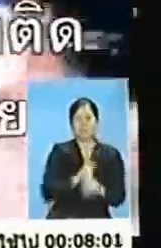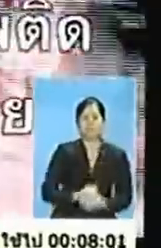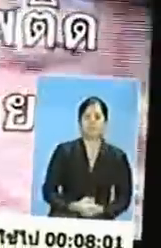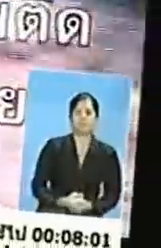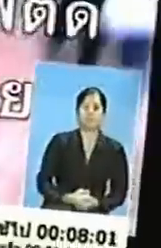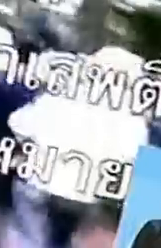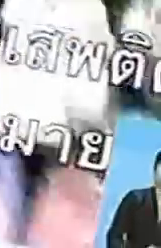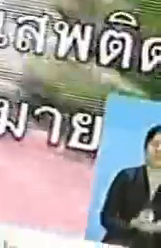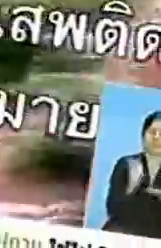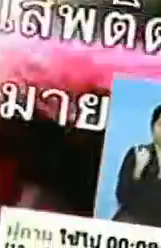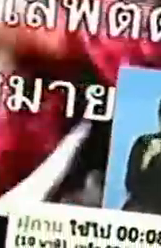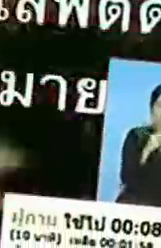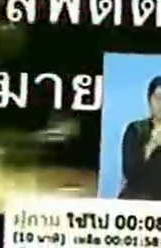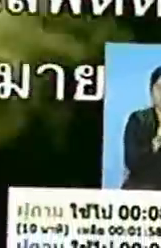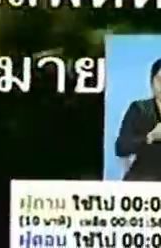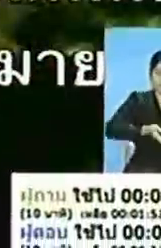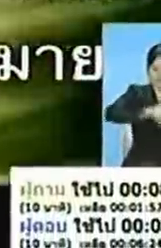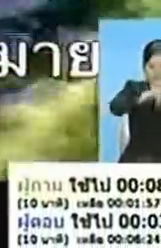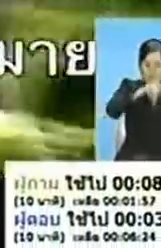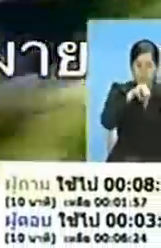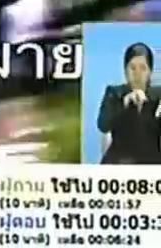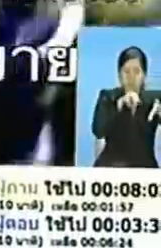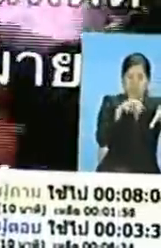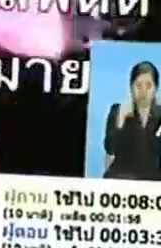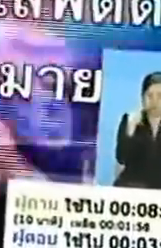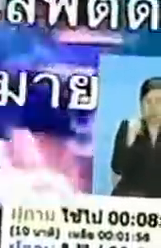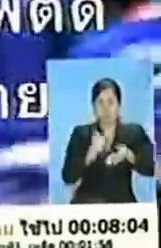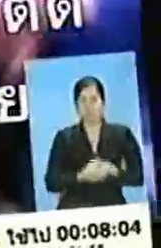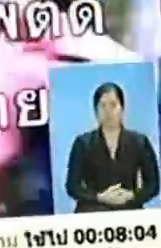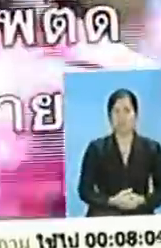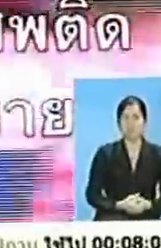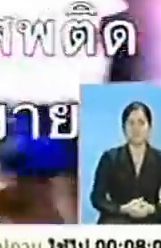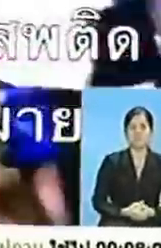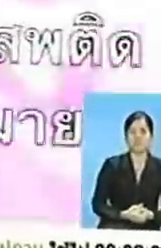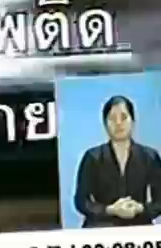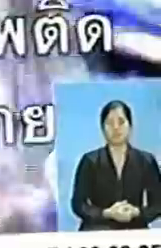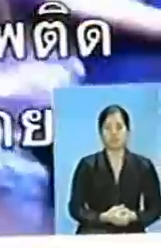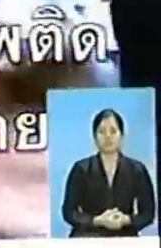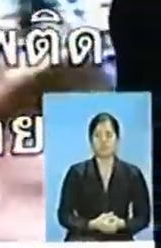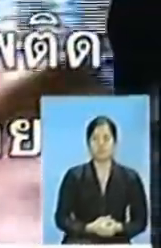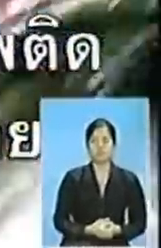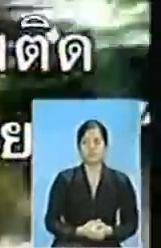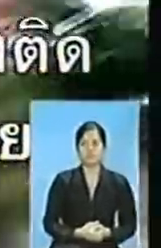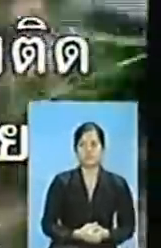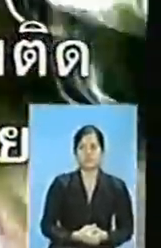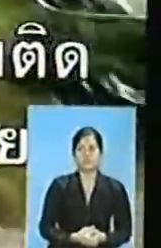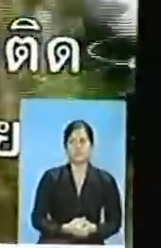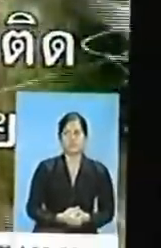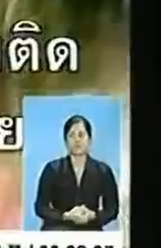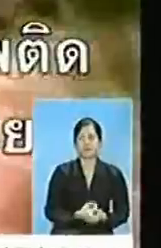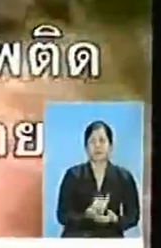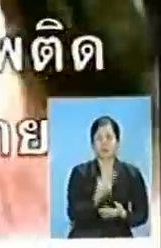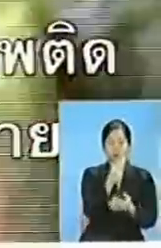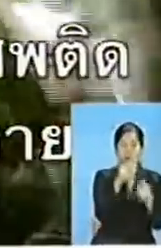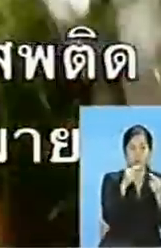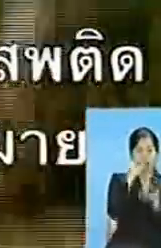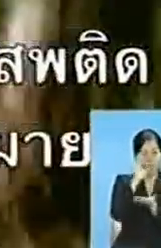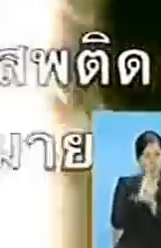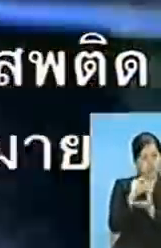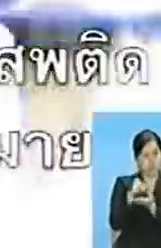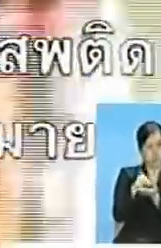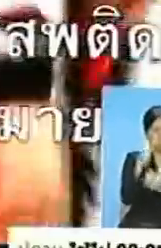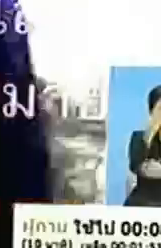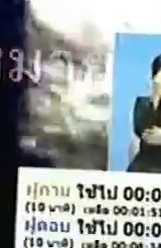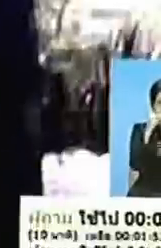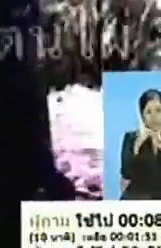ข้ามคลองนิดนึงพาเลทกันฮะตอนนี้บอกไม่มีเงินฮะถ้าไม่มีไม่ผ่านตม.ท